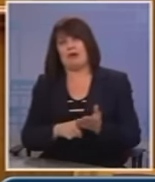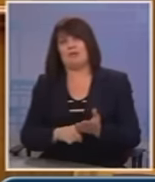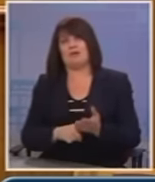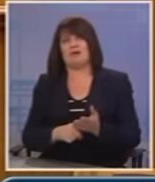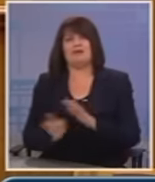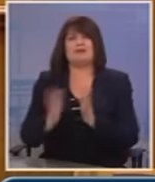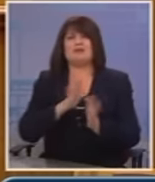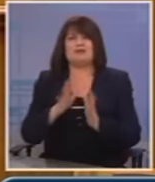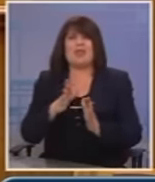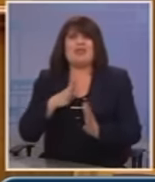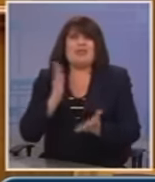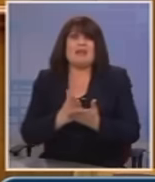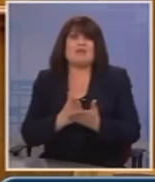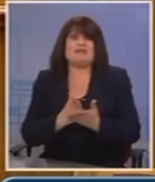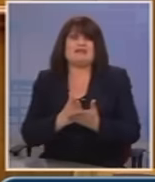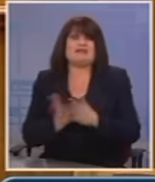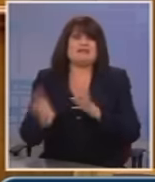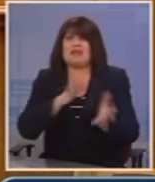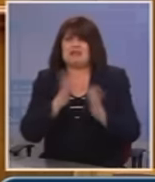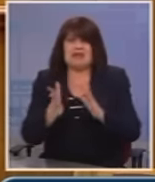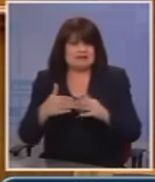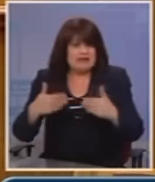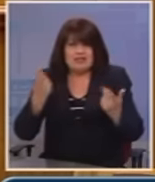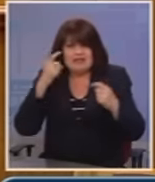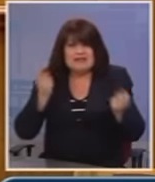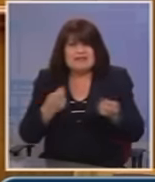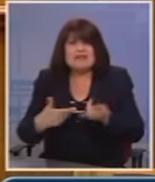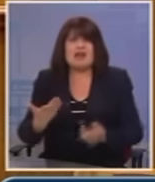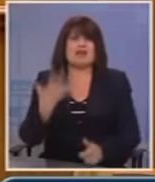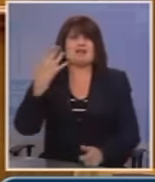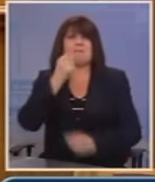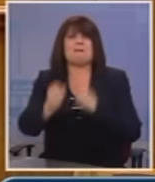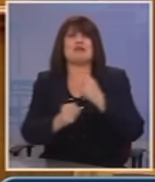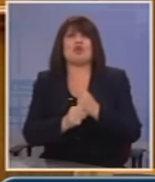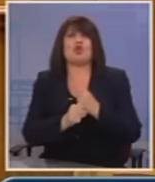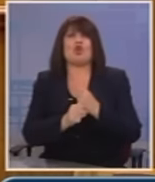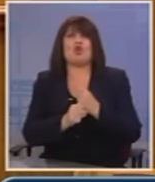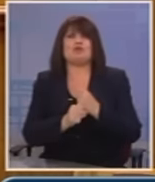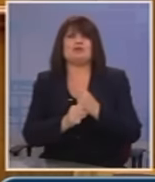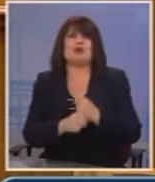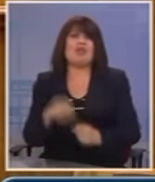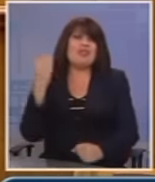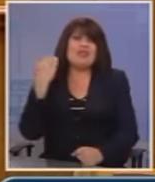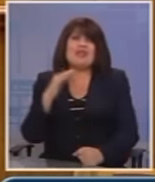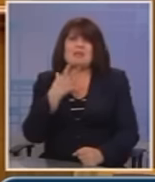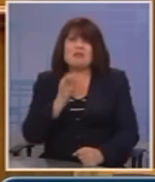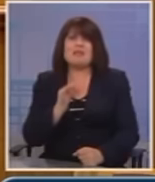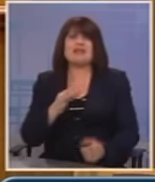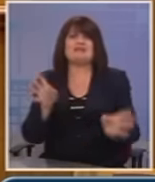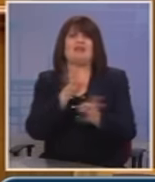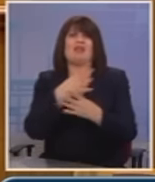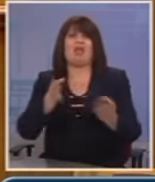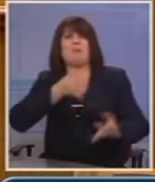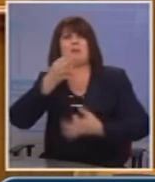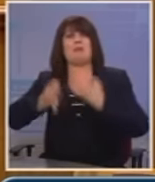Αμφίθυμοι, αντιφατικοί, μετέωροι, θύμα της πεντάχρονης, άκρητης, ανέξοδης και λαϊκιστικής